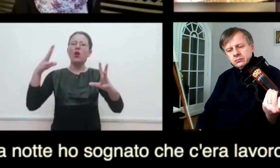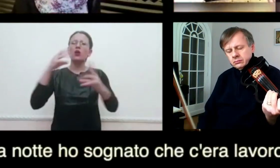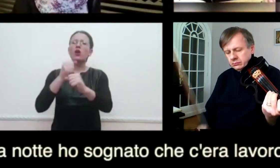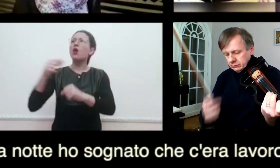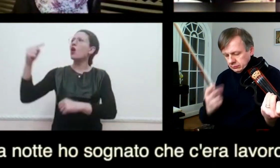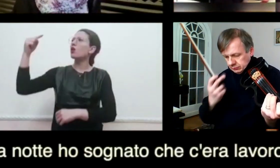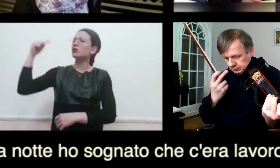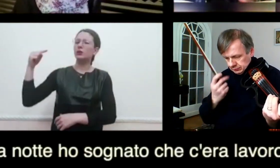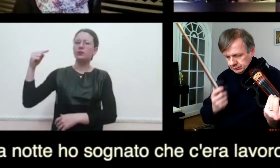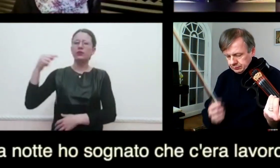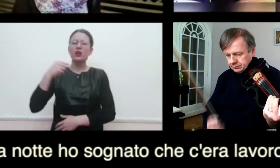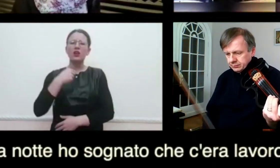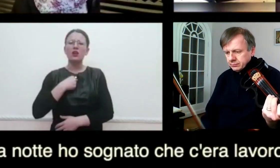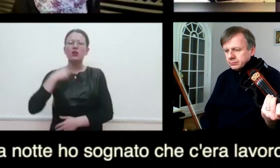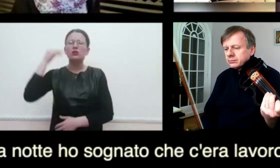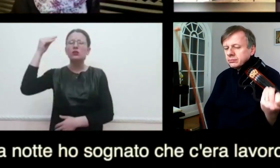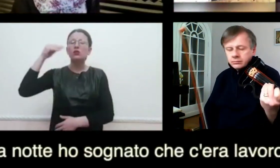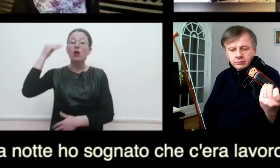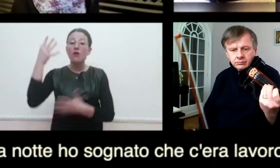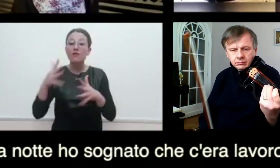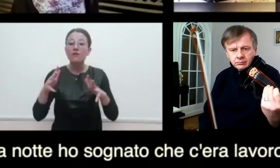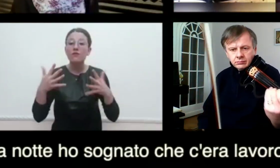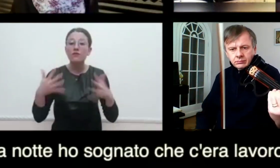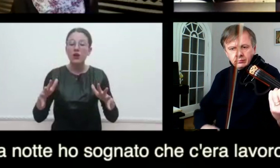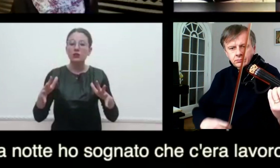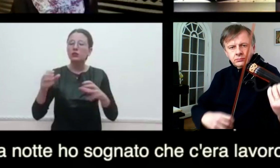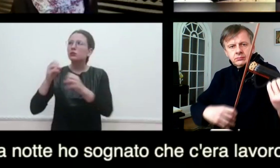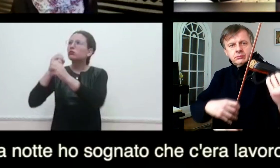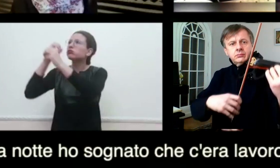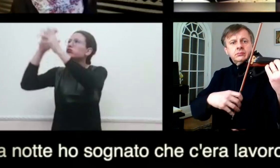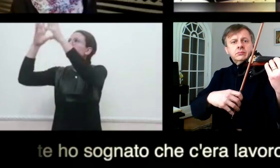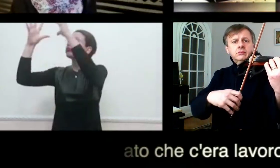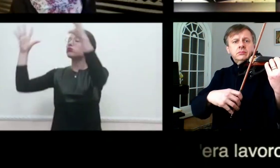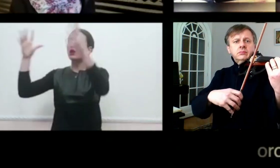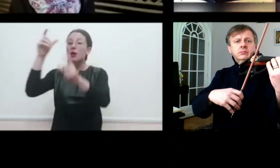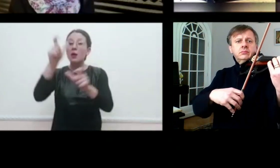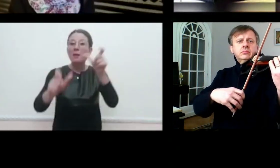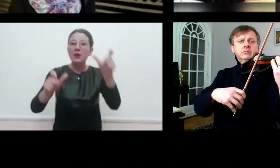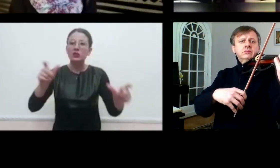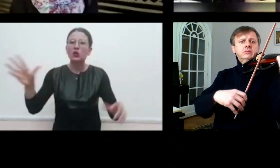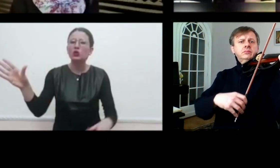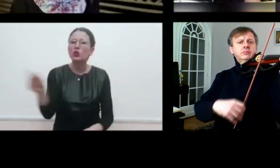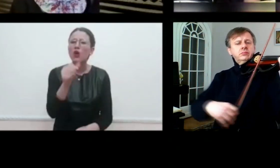L'altra notte ho sognato che c'era lavoro per tutti e